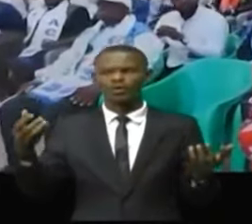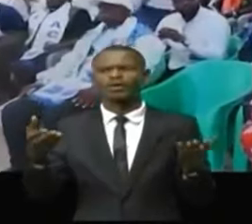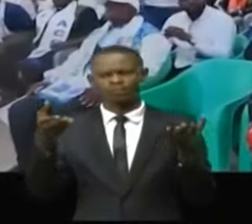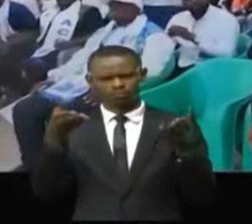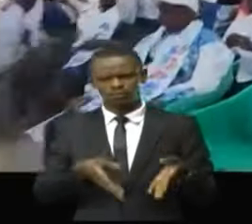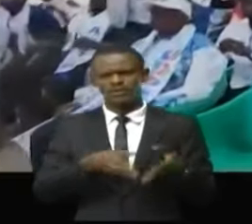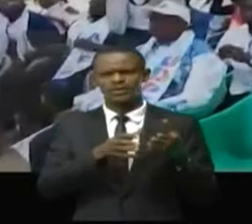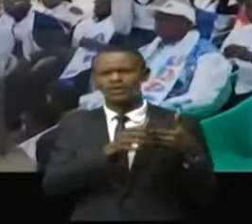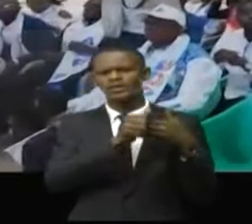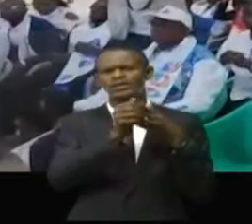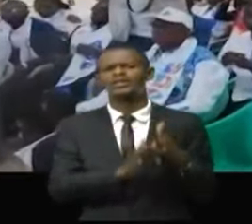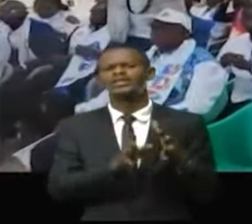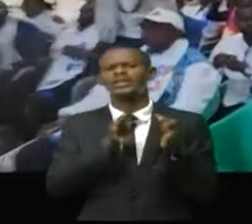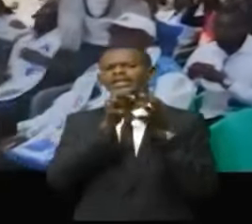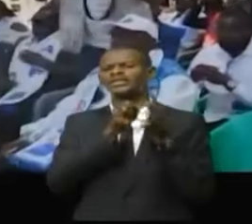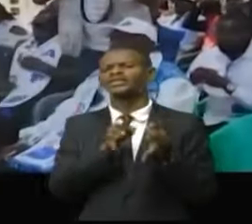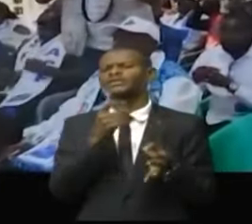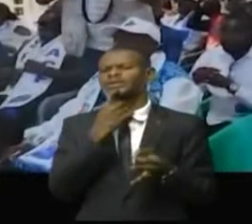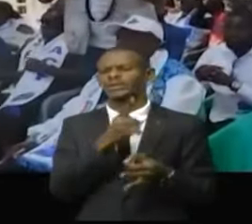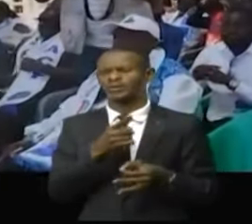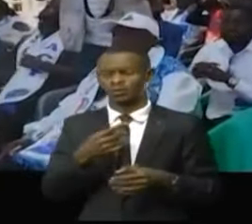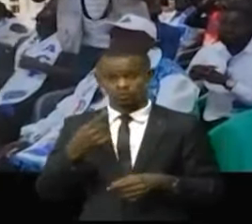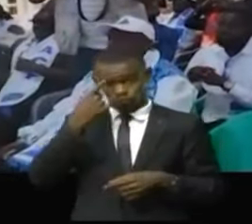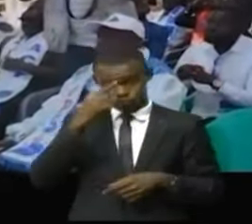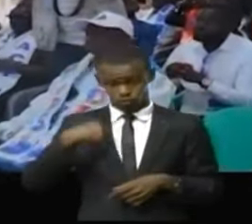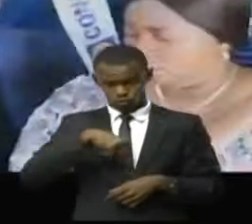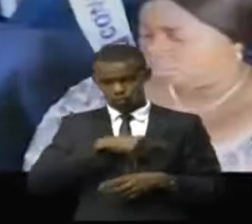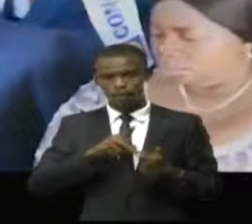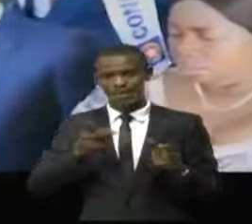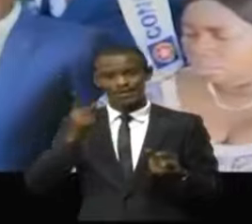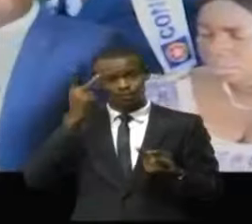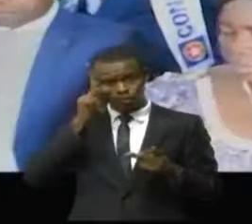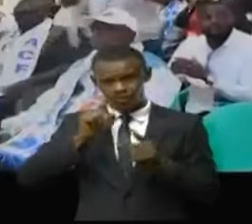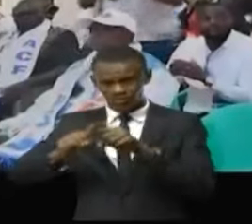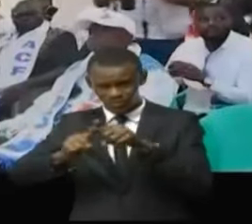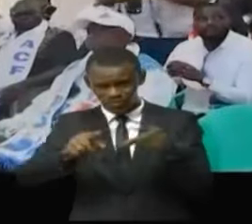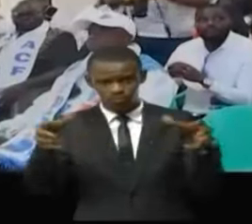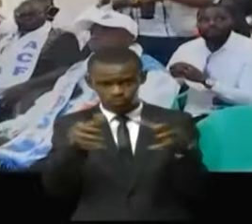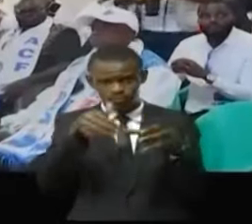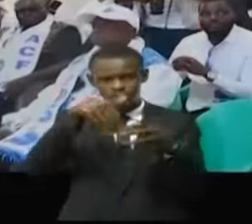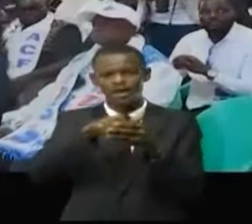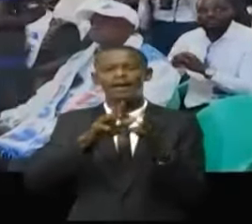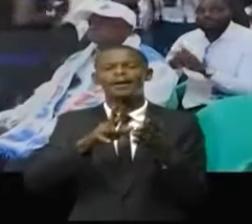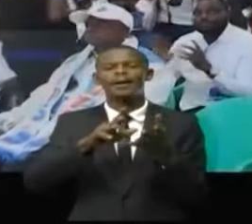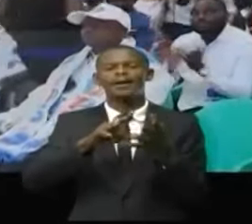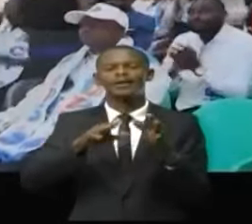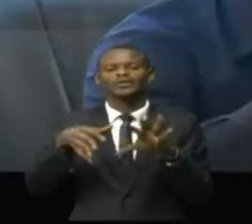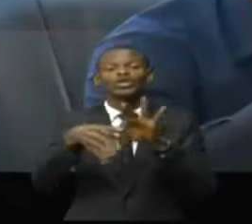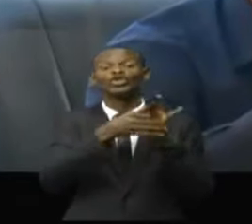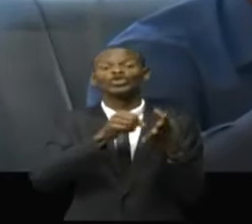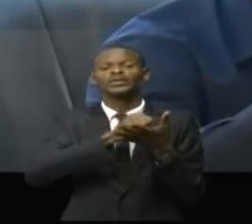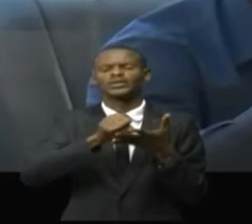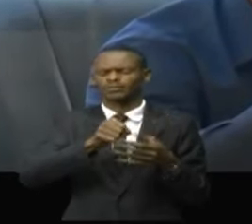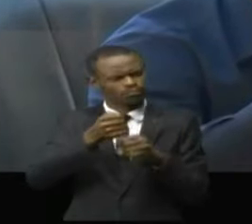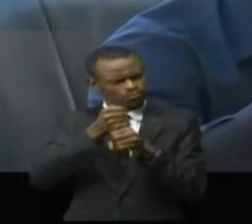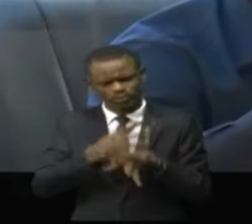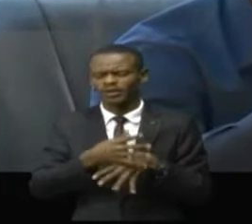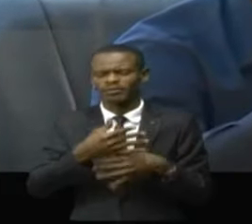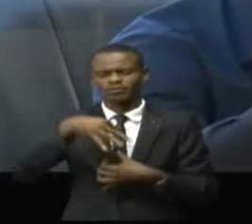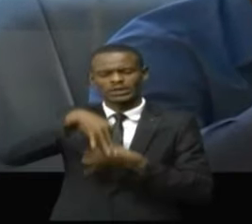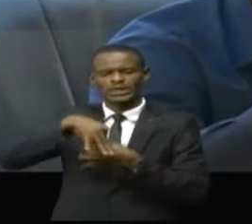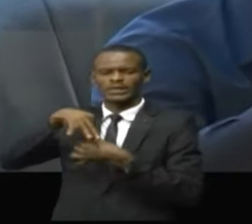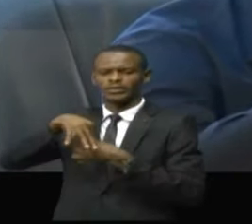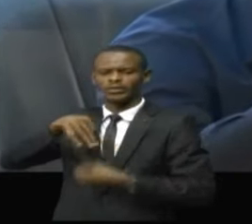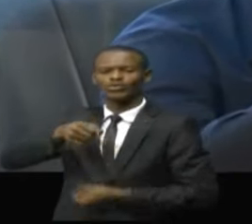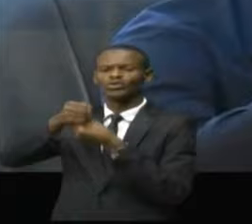de Touélé, les troupes sont en nombre utile pour la bataille. C'est 100% facile. Membre du présidium